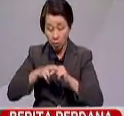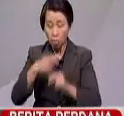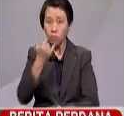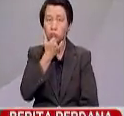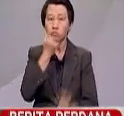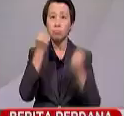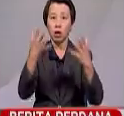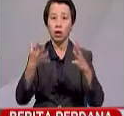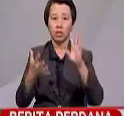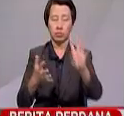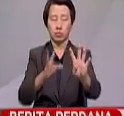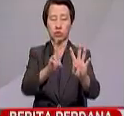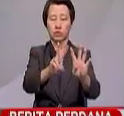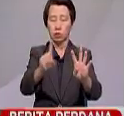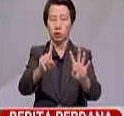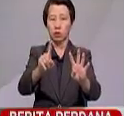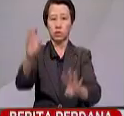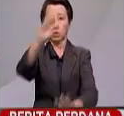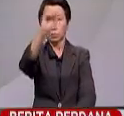kesalahan sebanyak